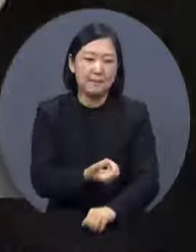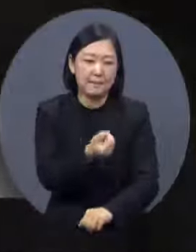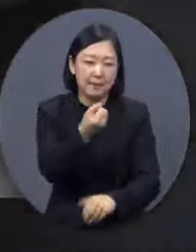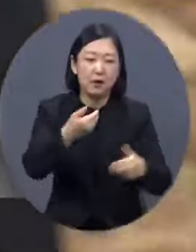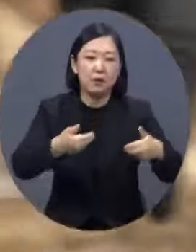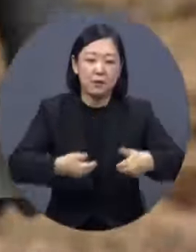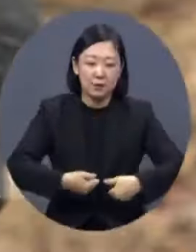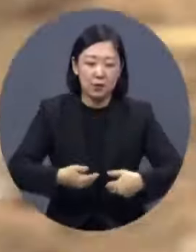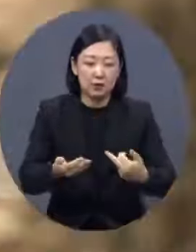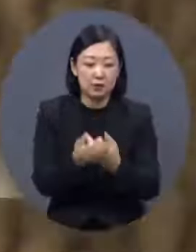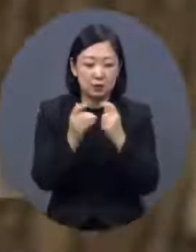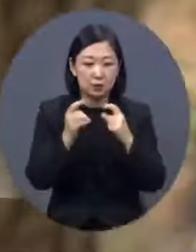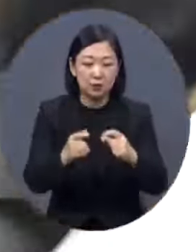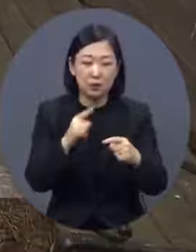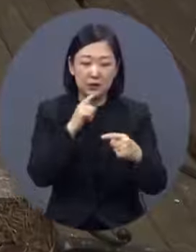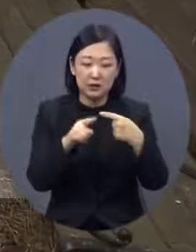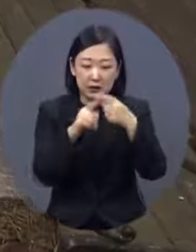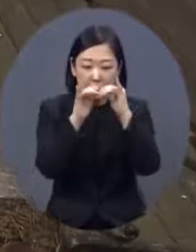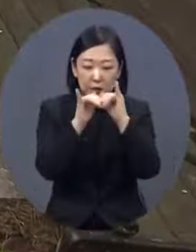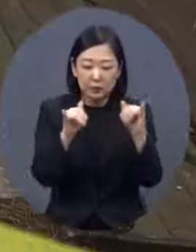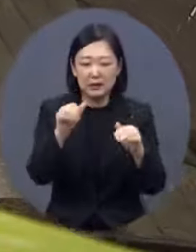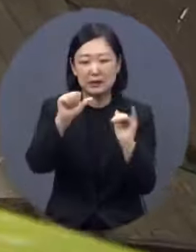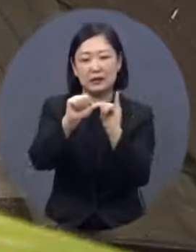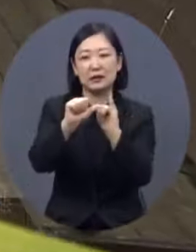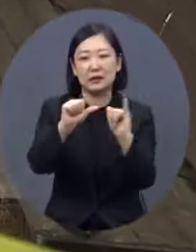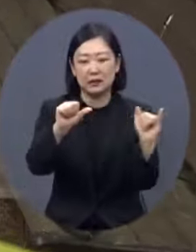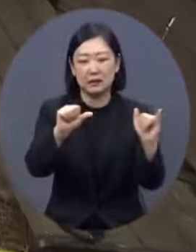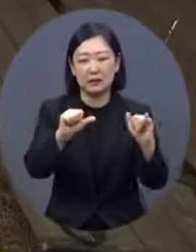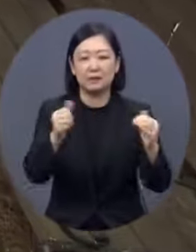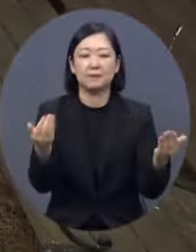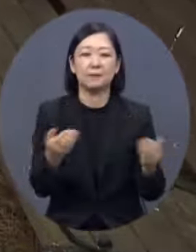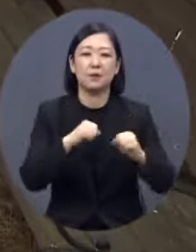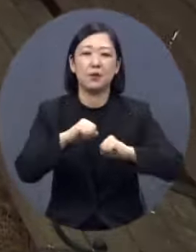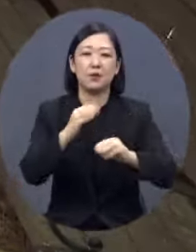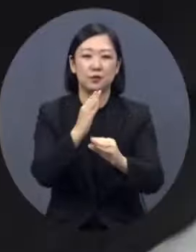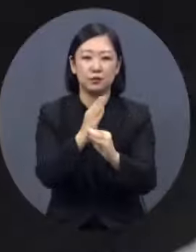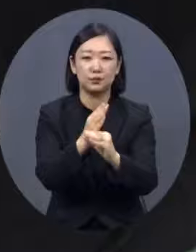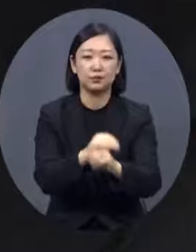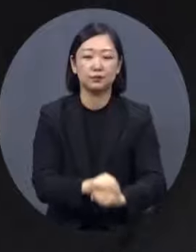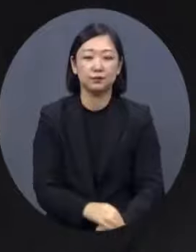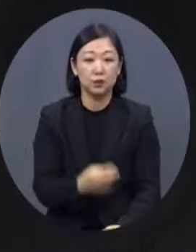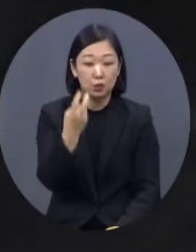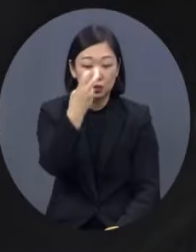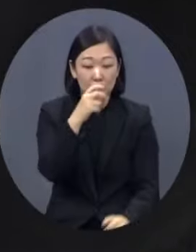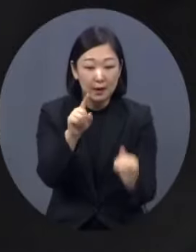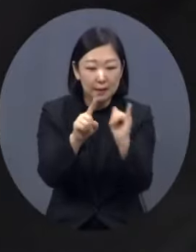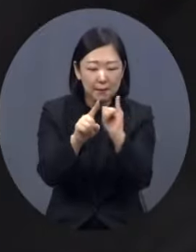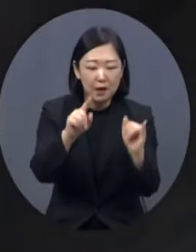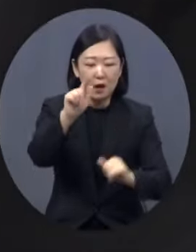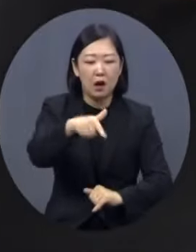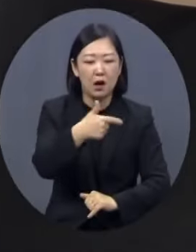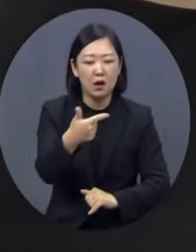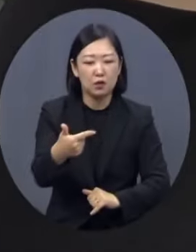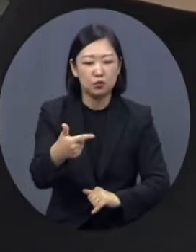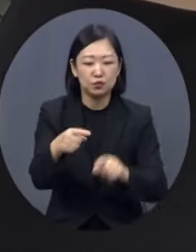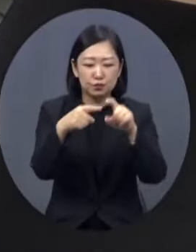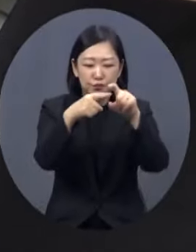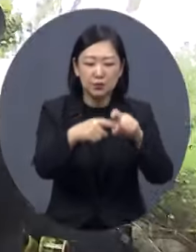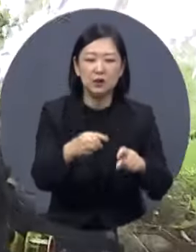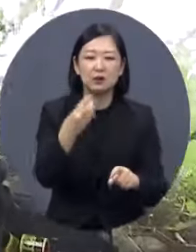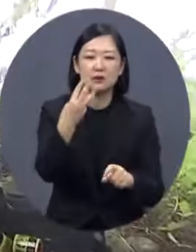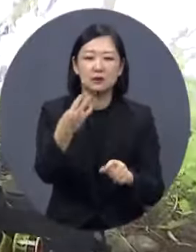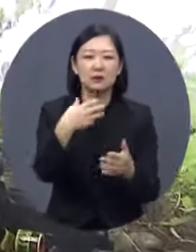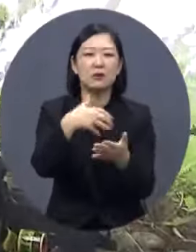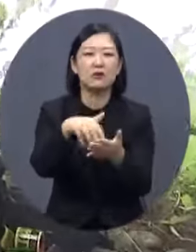제주에서는 간호사 출신 검시 조사관 다섯 명이 일하고 있습니다 조사관 한 명당 하루 평균 세 건씩 사건을